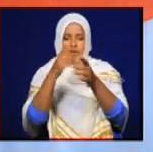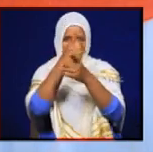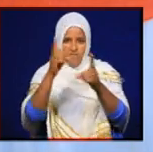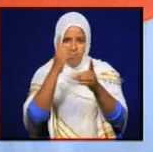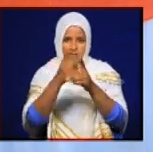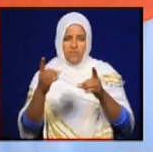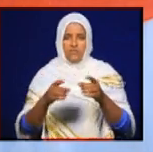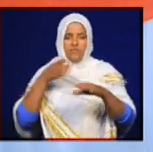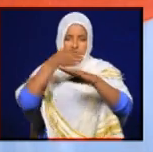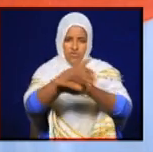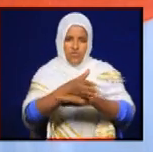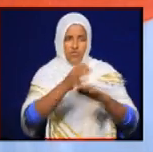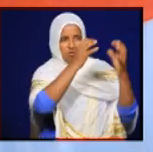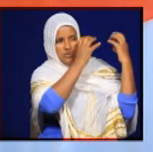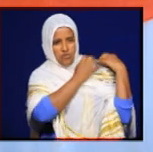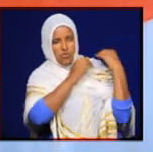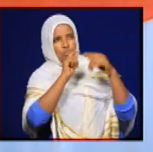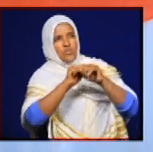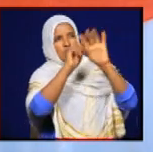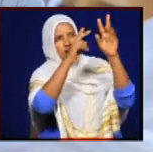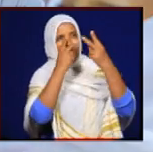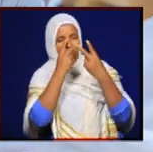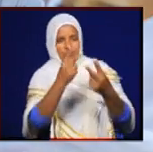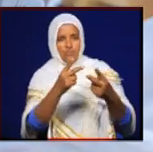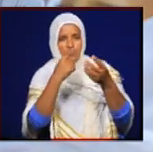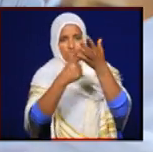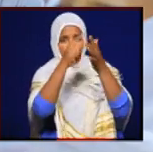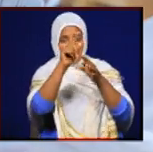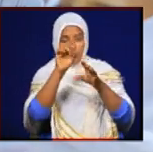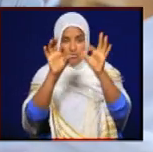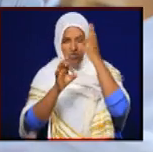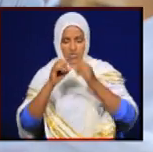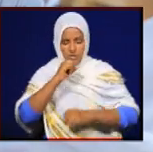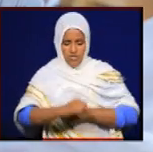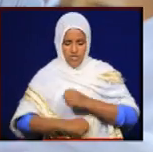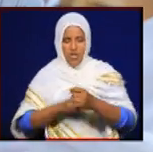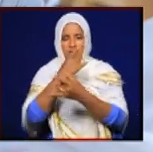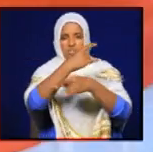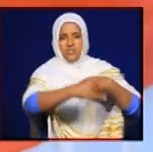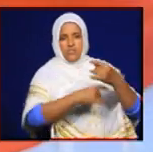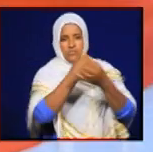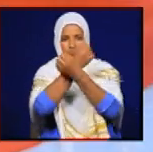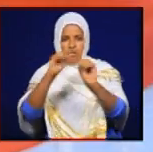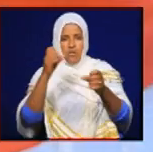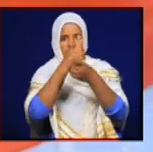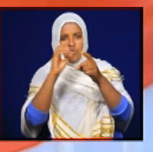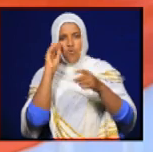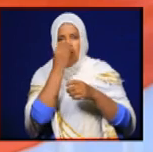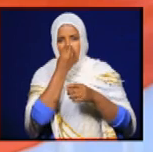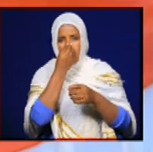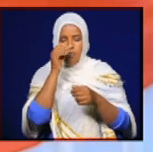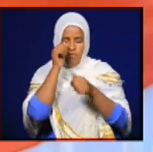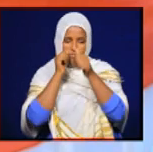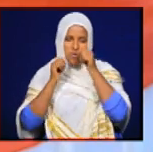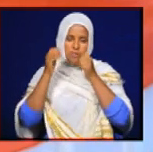ፍሬ እንጨት ተሸክሞ ተራራ ላይ ታይቷል እሱ ተመሳቅሎ የስቃይ ዘር ድኗል የፍሬው